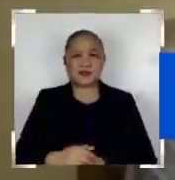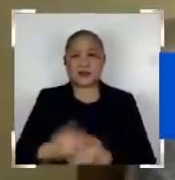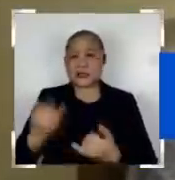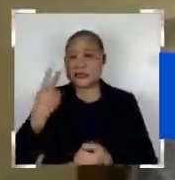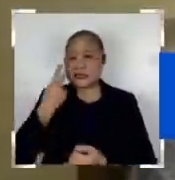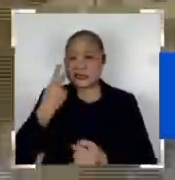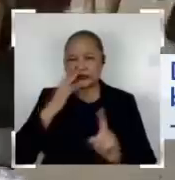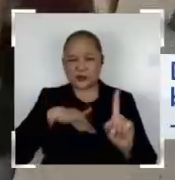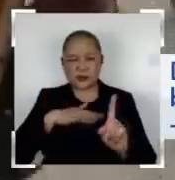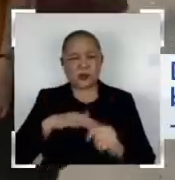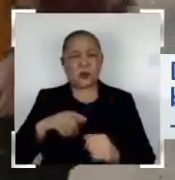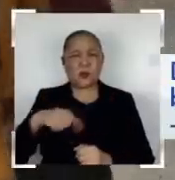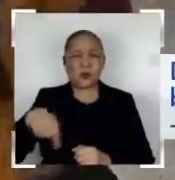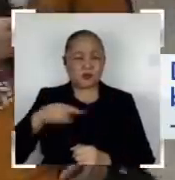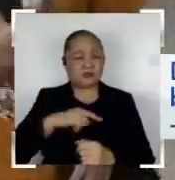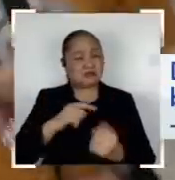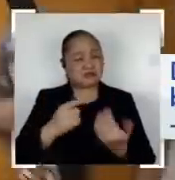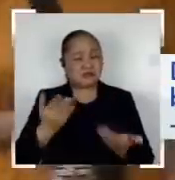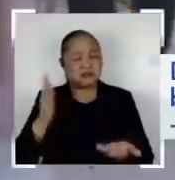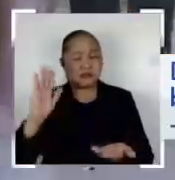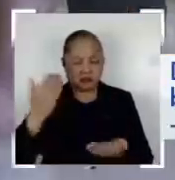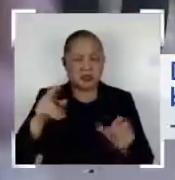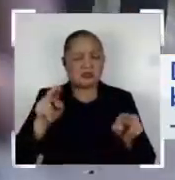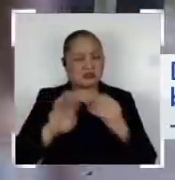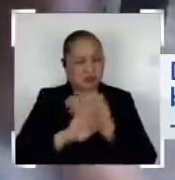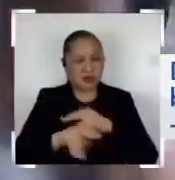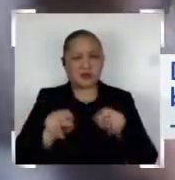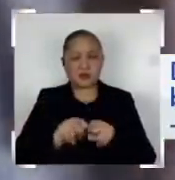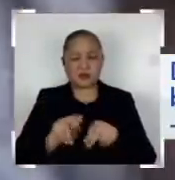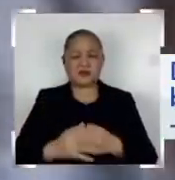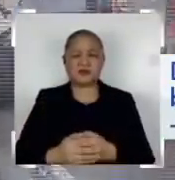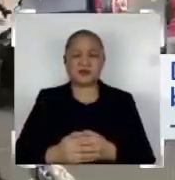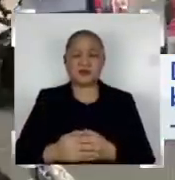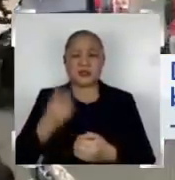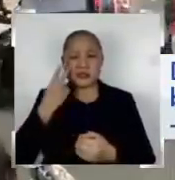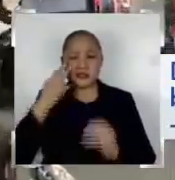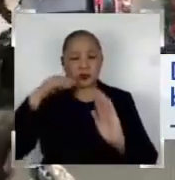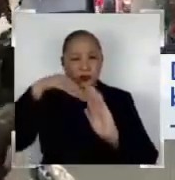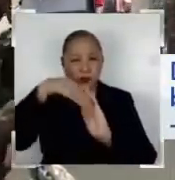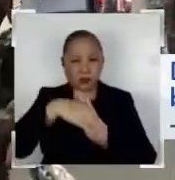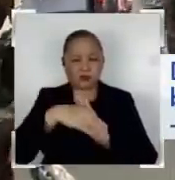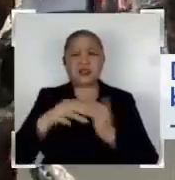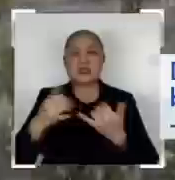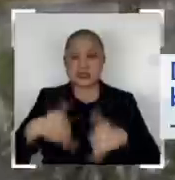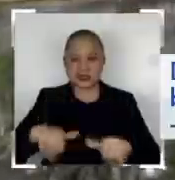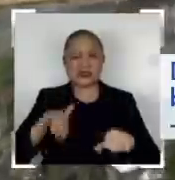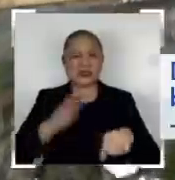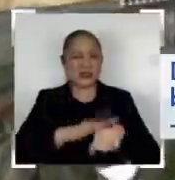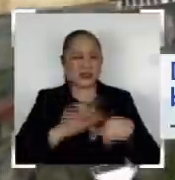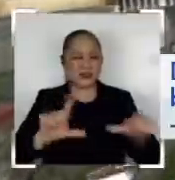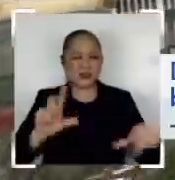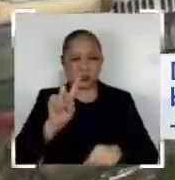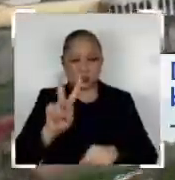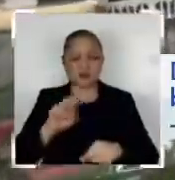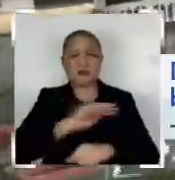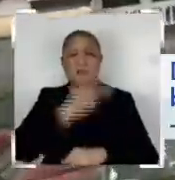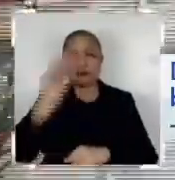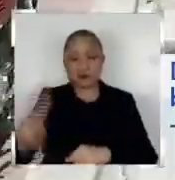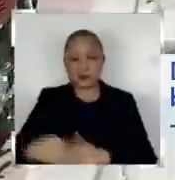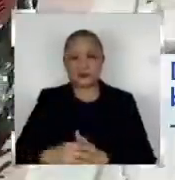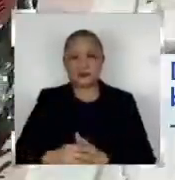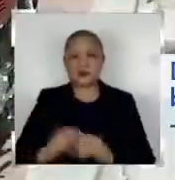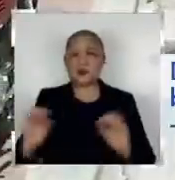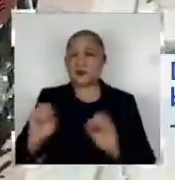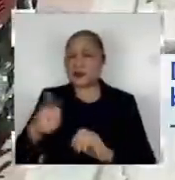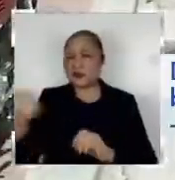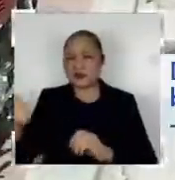back to normal na tayo. Sa gitna ng bumababang numero, nananatiling alert level 2 sa Metro Manila. Wala rin kahit anong lugar sa bansa